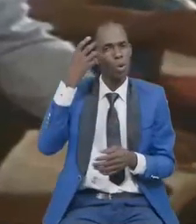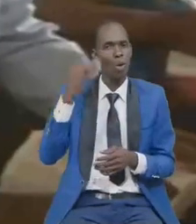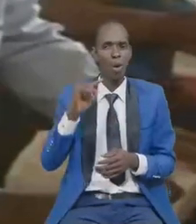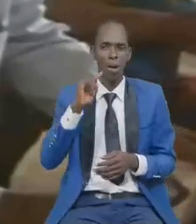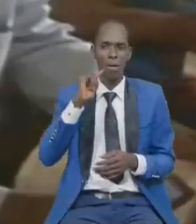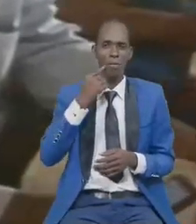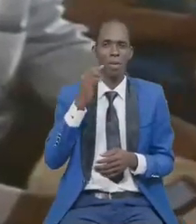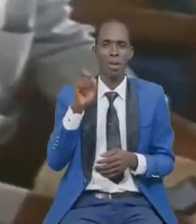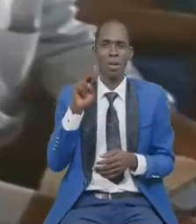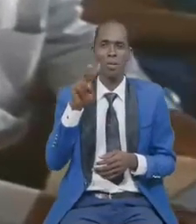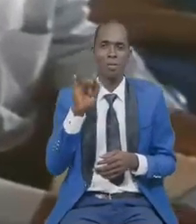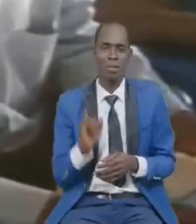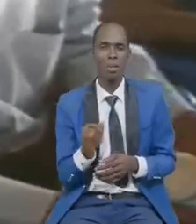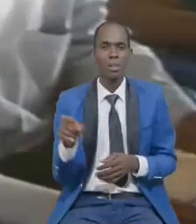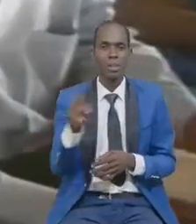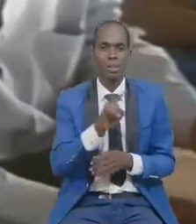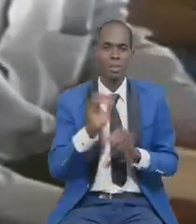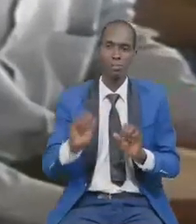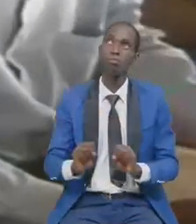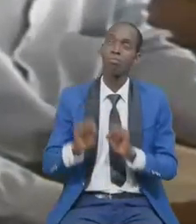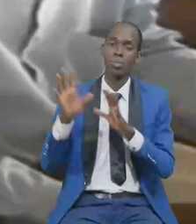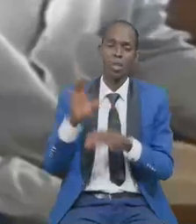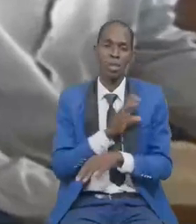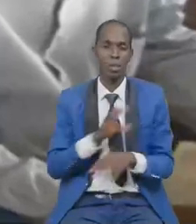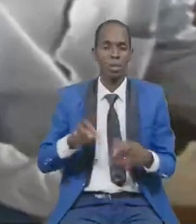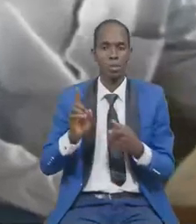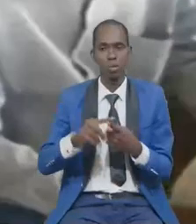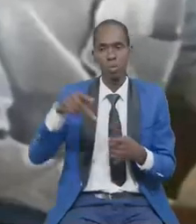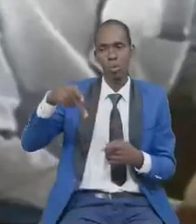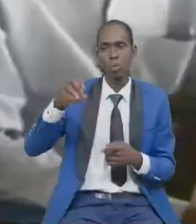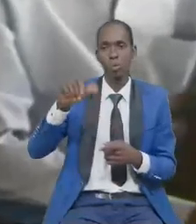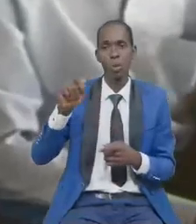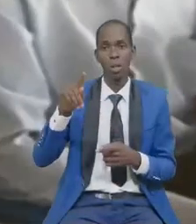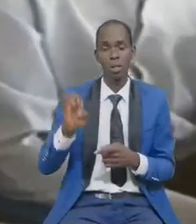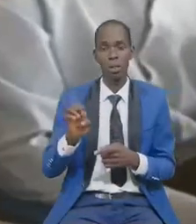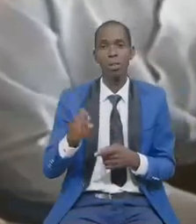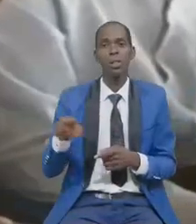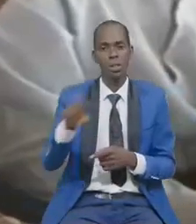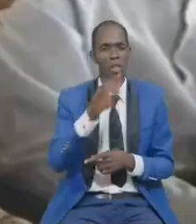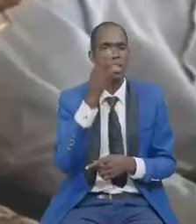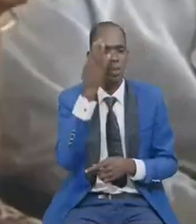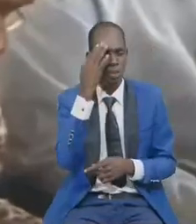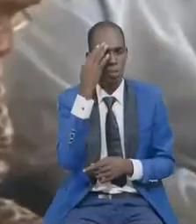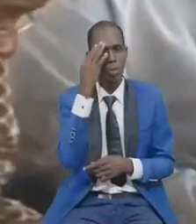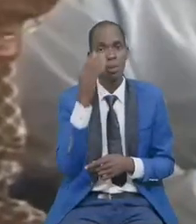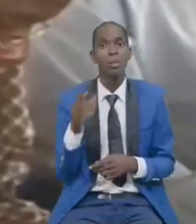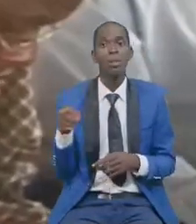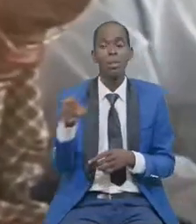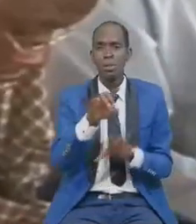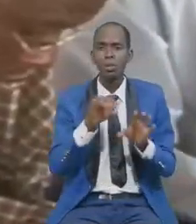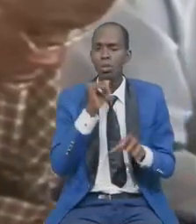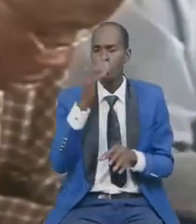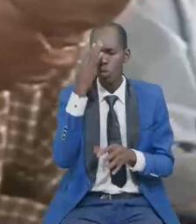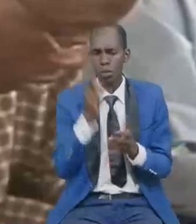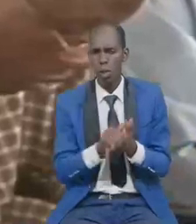à Pilate? Bien sûr, ils le savaient. Est-ce qu'ils ne savaient pas qu'ils étaient pécheurs? Et qu'il était juste, bien sûr, il